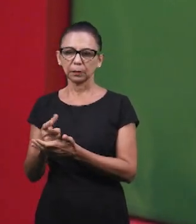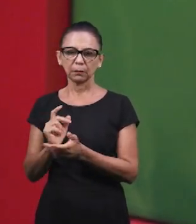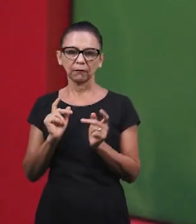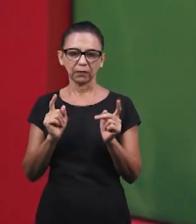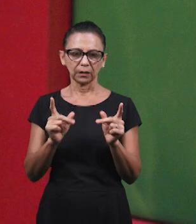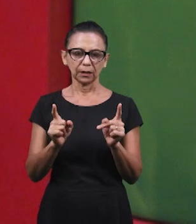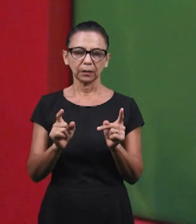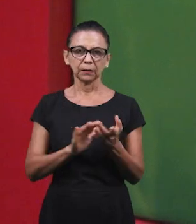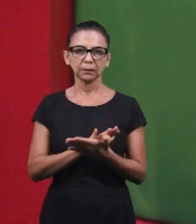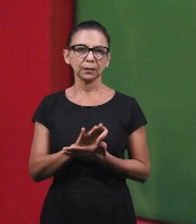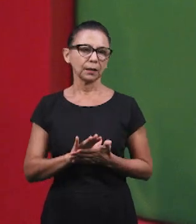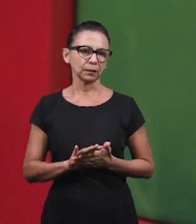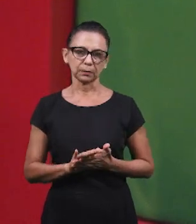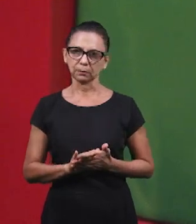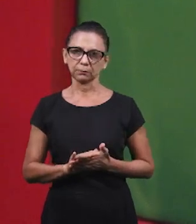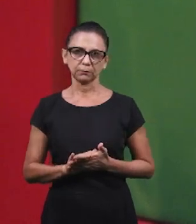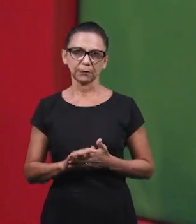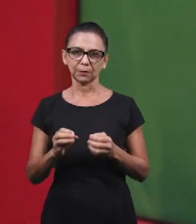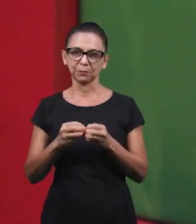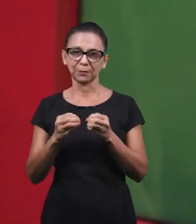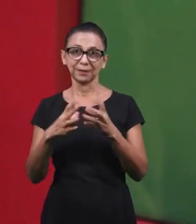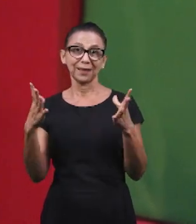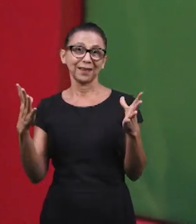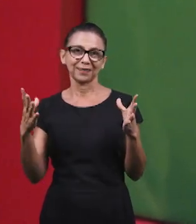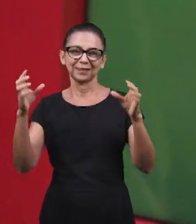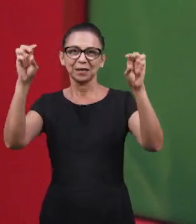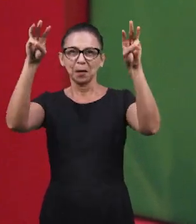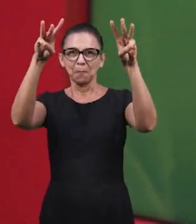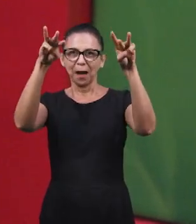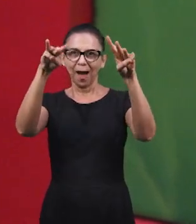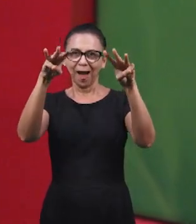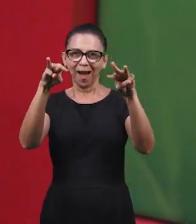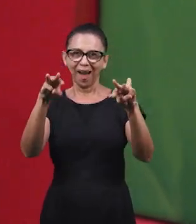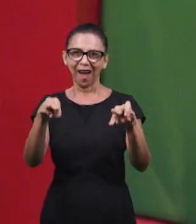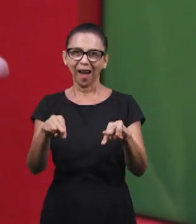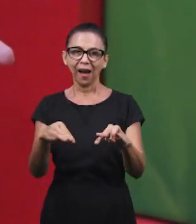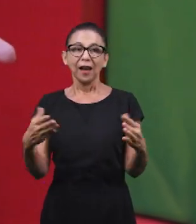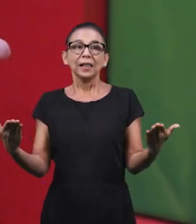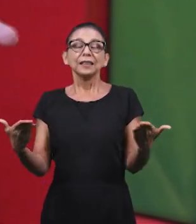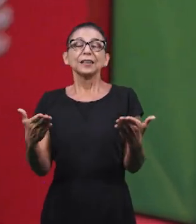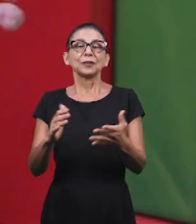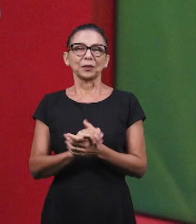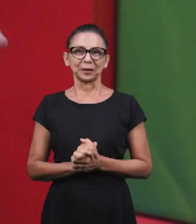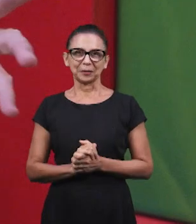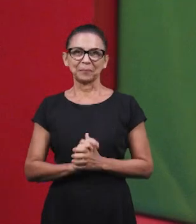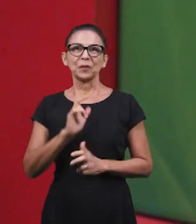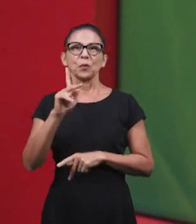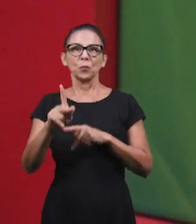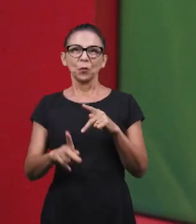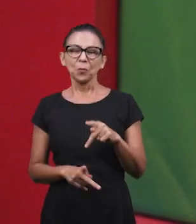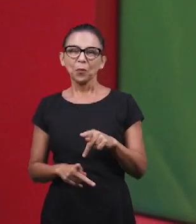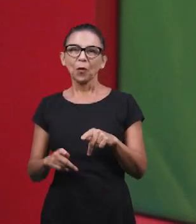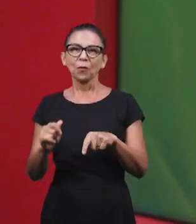la terre, il y a le blé, mais la nourriture sera différente. Donc